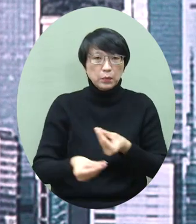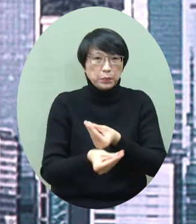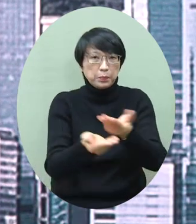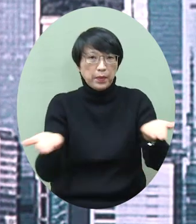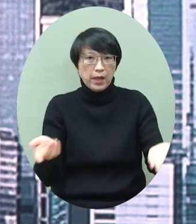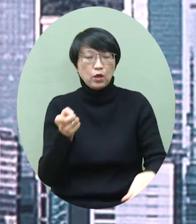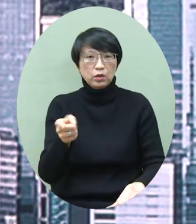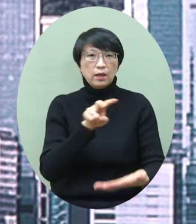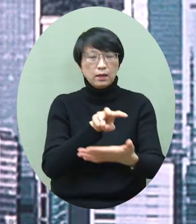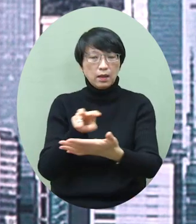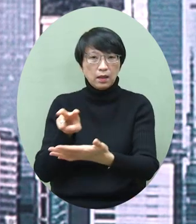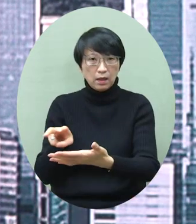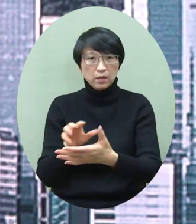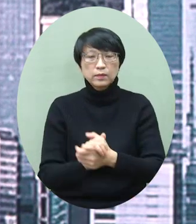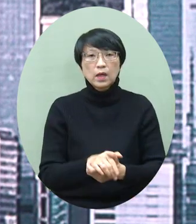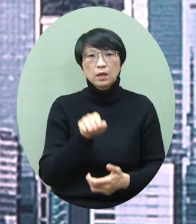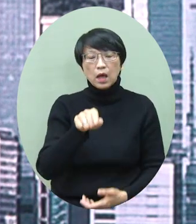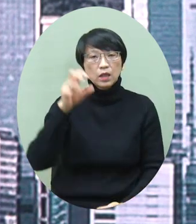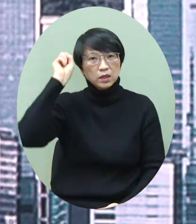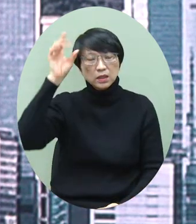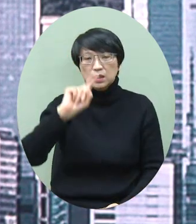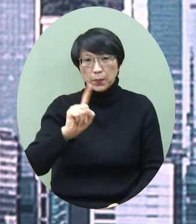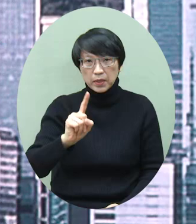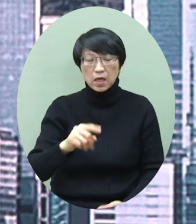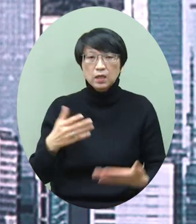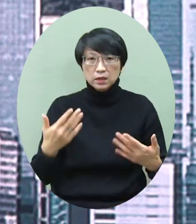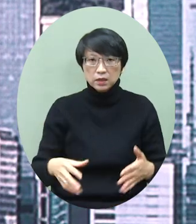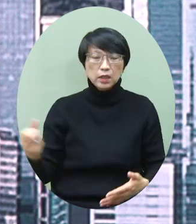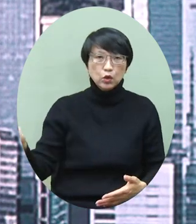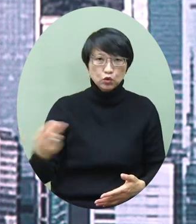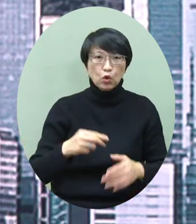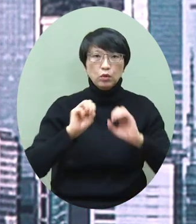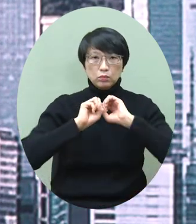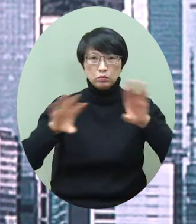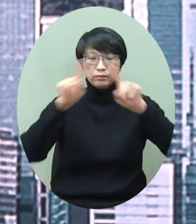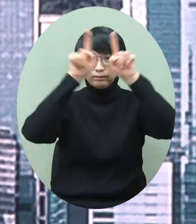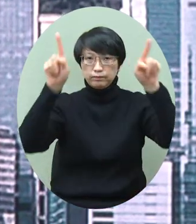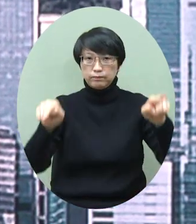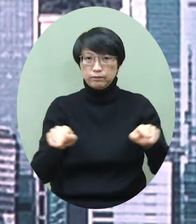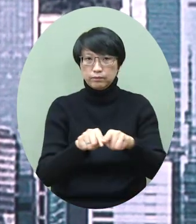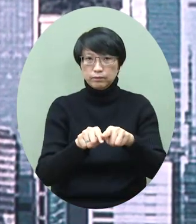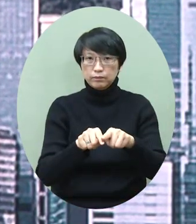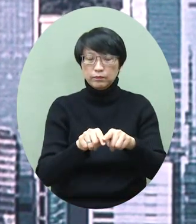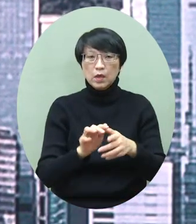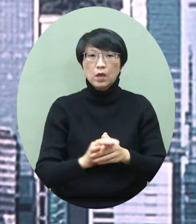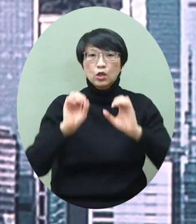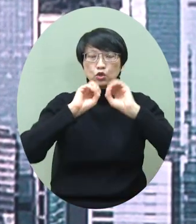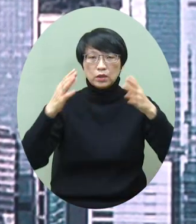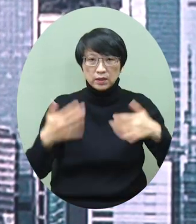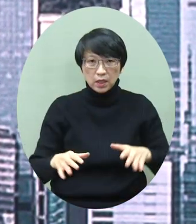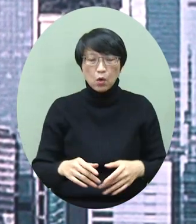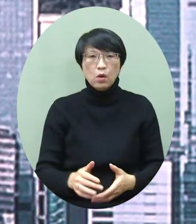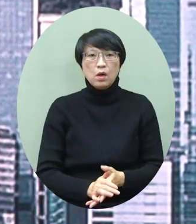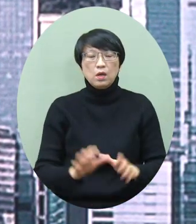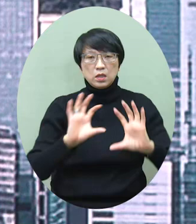係睇啊，睇翻佢哋嘅意見。咁之後咧，先再出呢個通告嚇。出咗通告之後咧，相關嘅部門咧